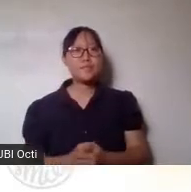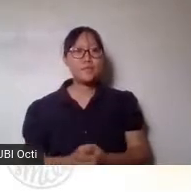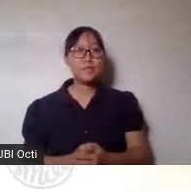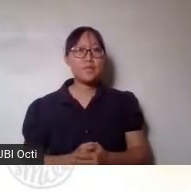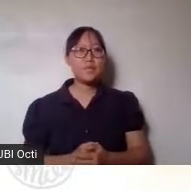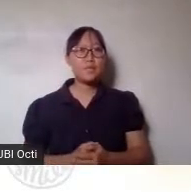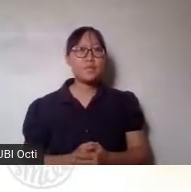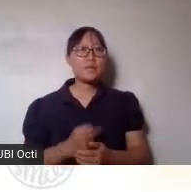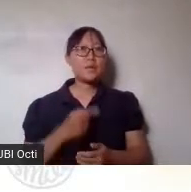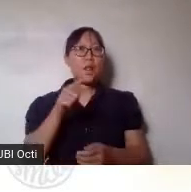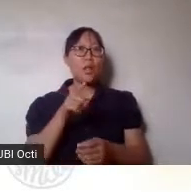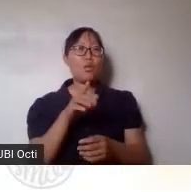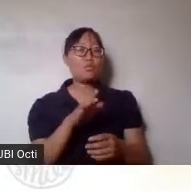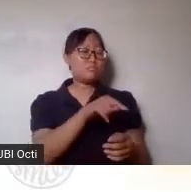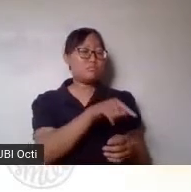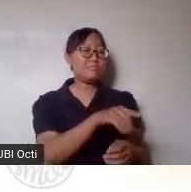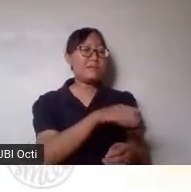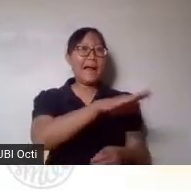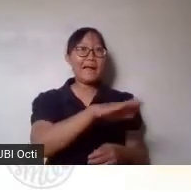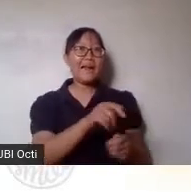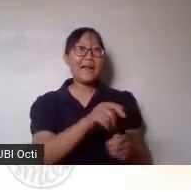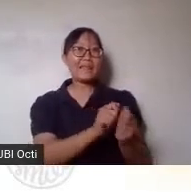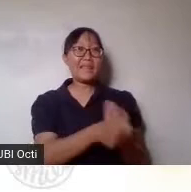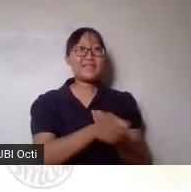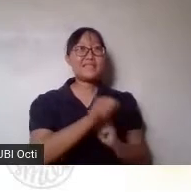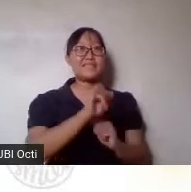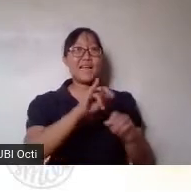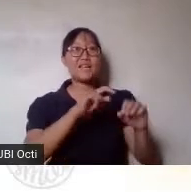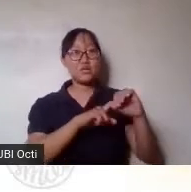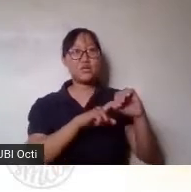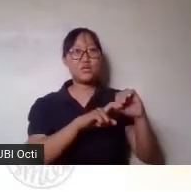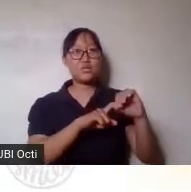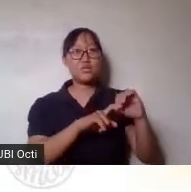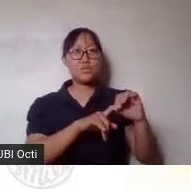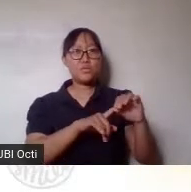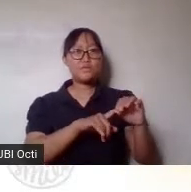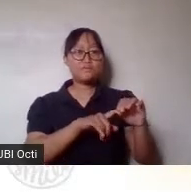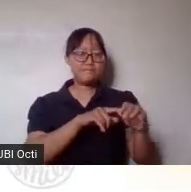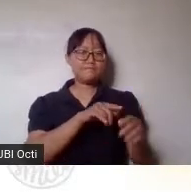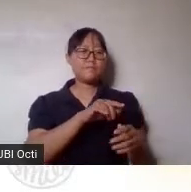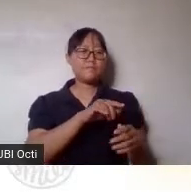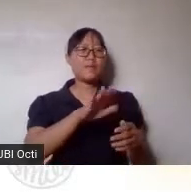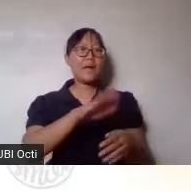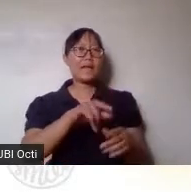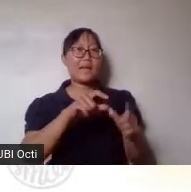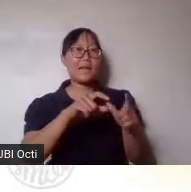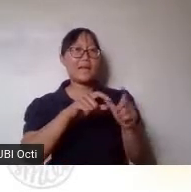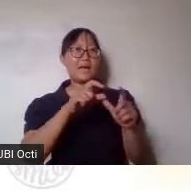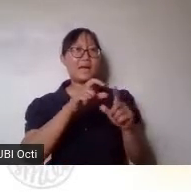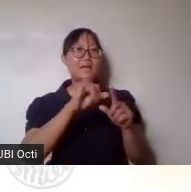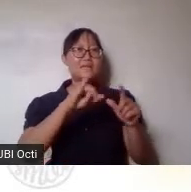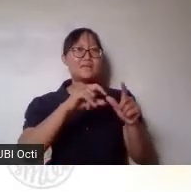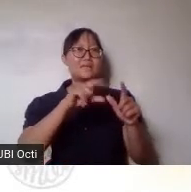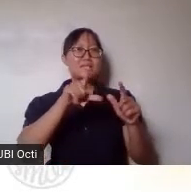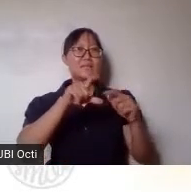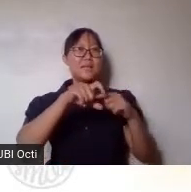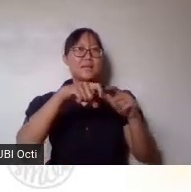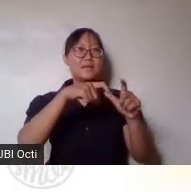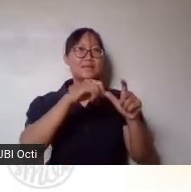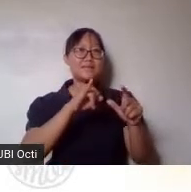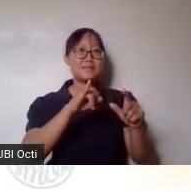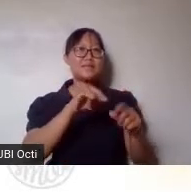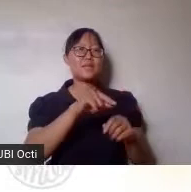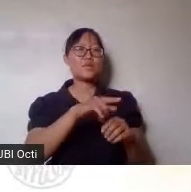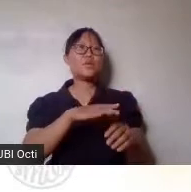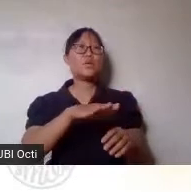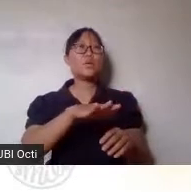disleksi, sering kita dapatkan angka IQ-nya sudah di bawah normal, di bawah rata-rata normal. Tetapi anak ini